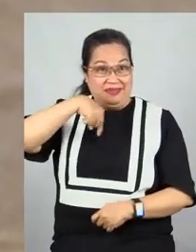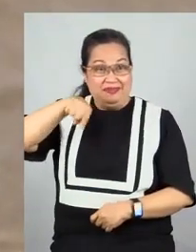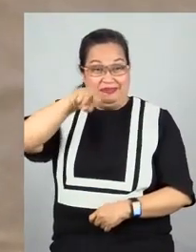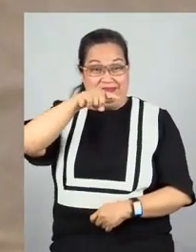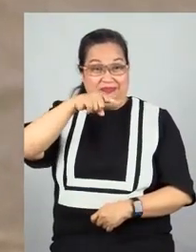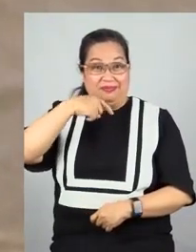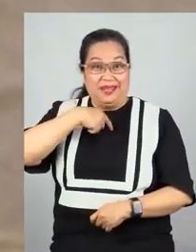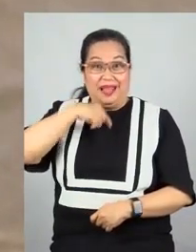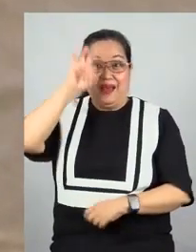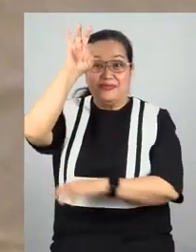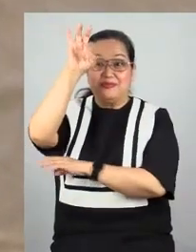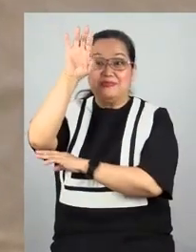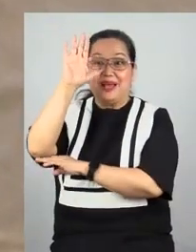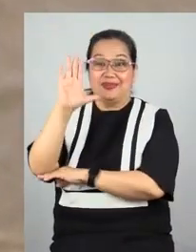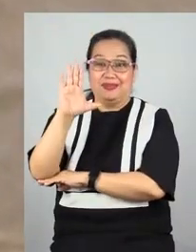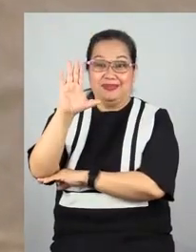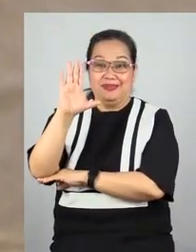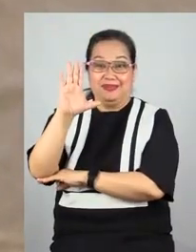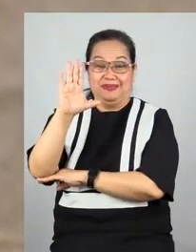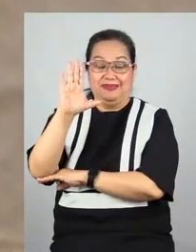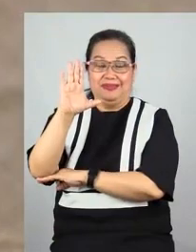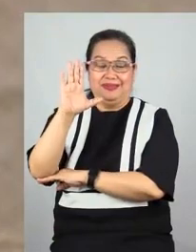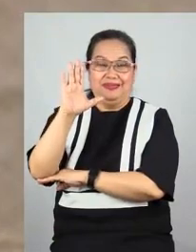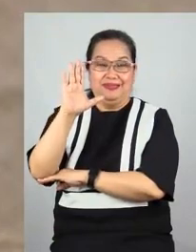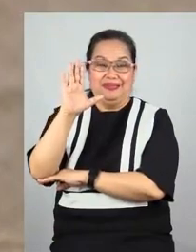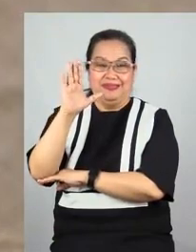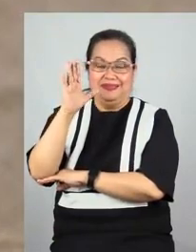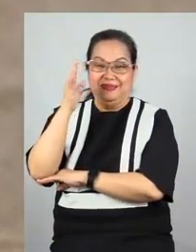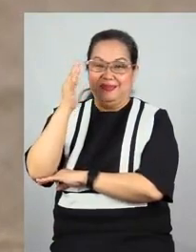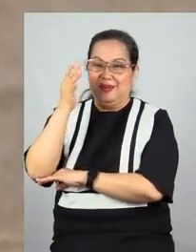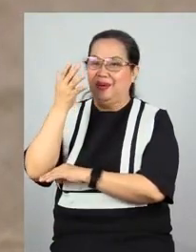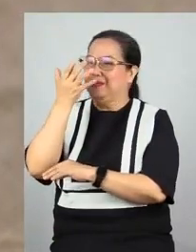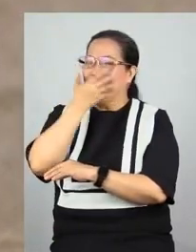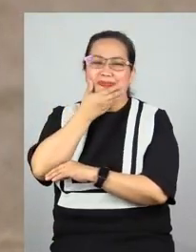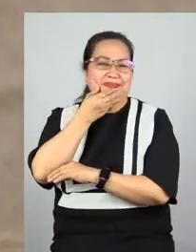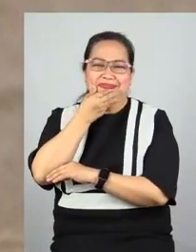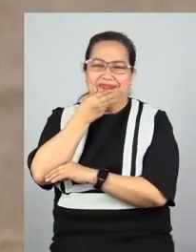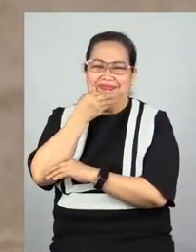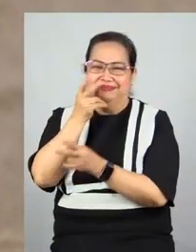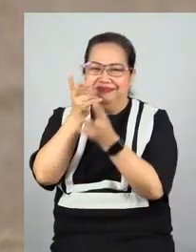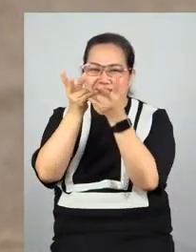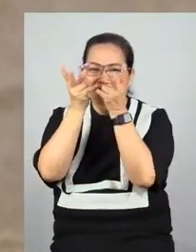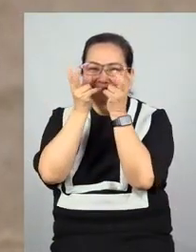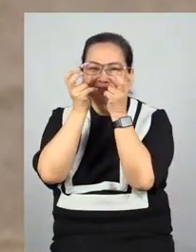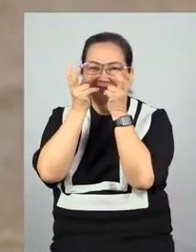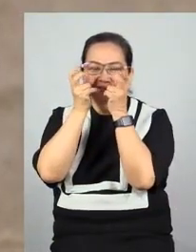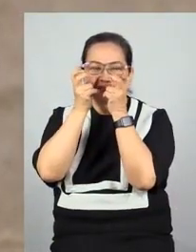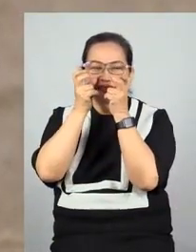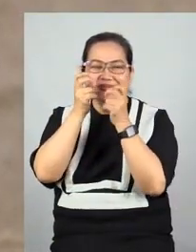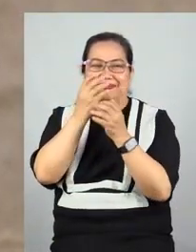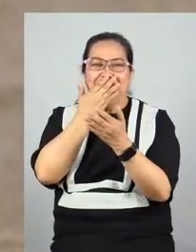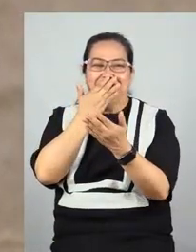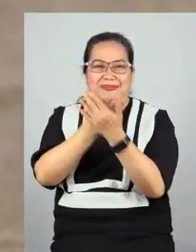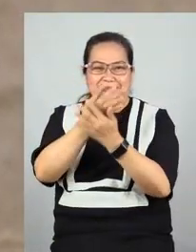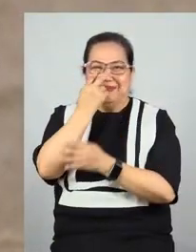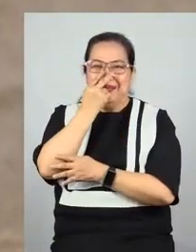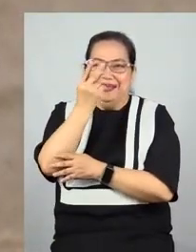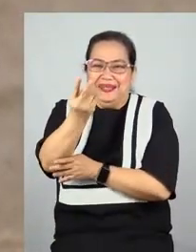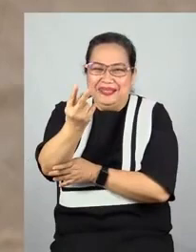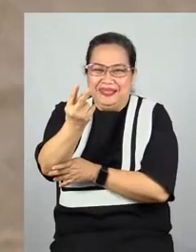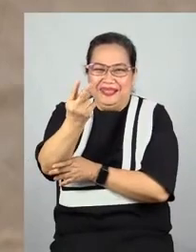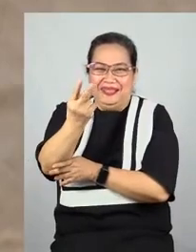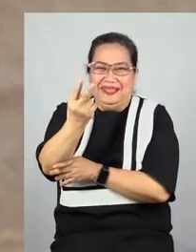may mga pastor na masarap na pakinggan, maganda patignan.